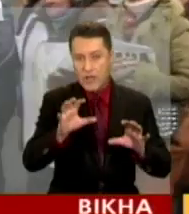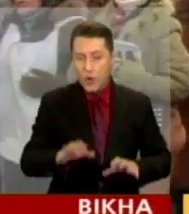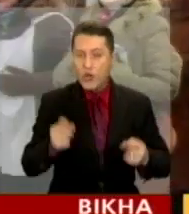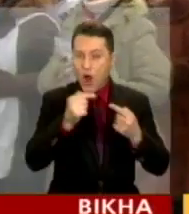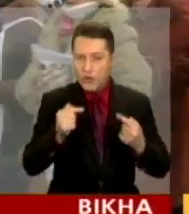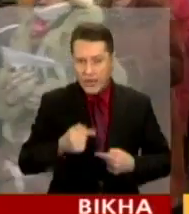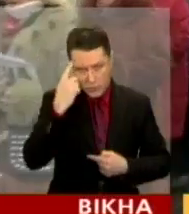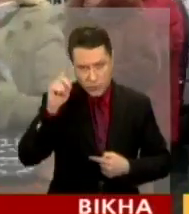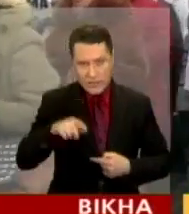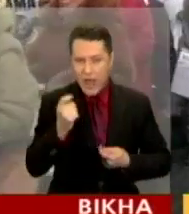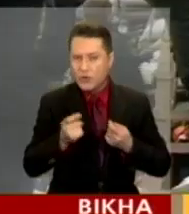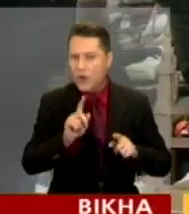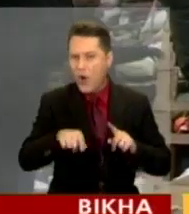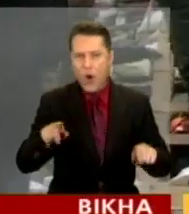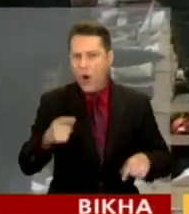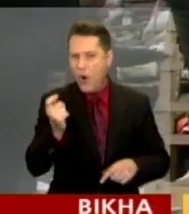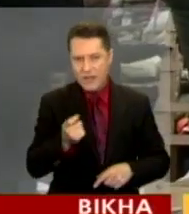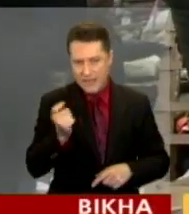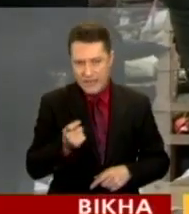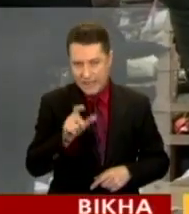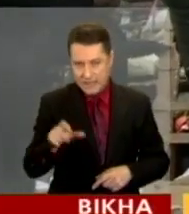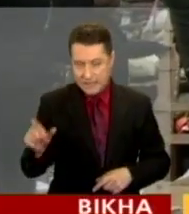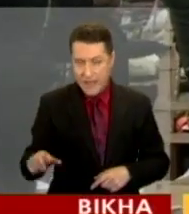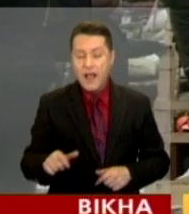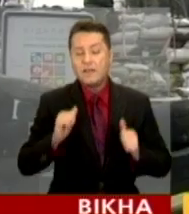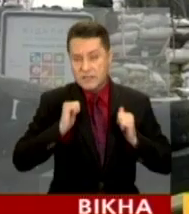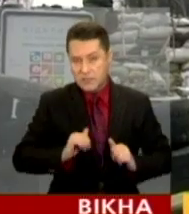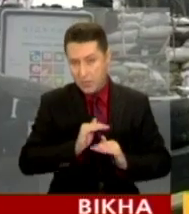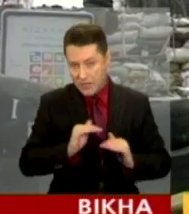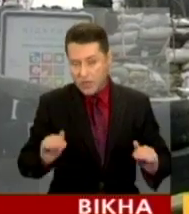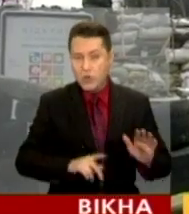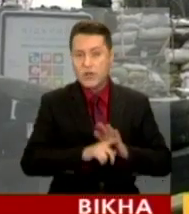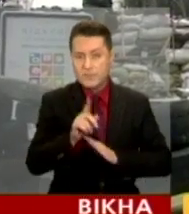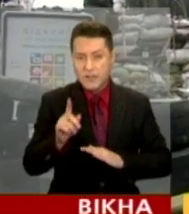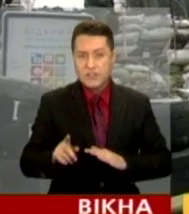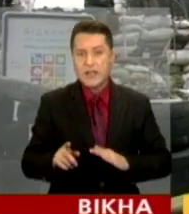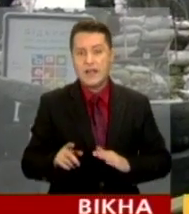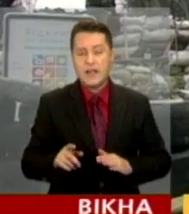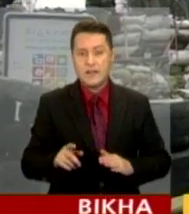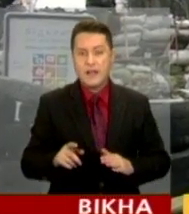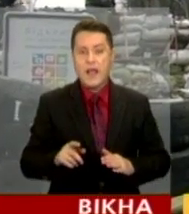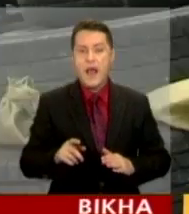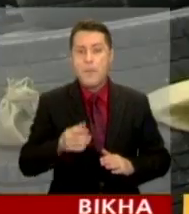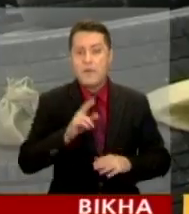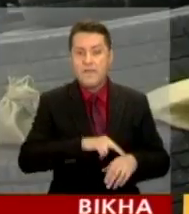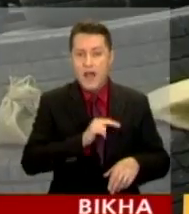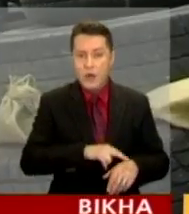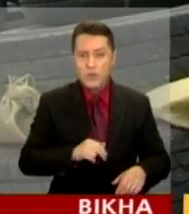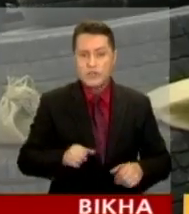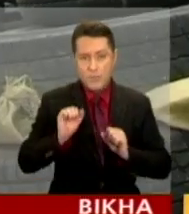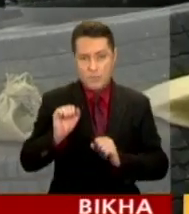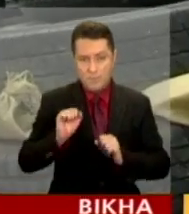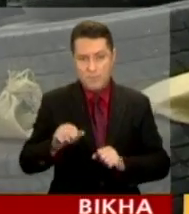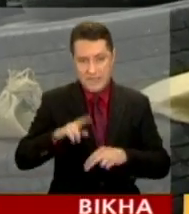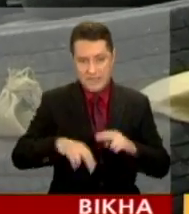лише одиниці. В цілому день на Майдані прийшов спокійно. Сьогодні тут розпочалася гонка роззброєння. Біля Ради зранку правоохоронці ставили нову барикаду,